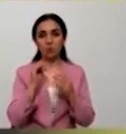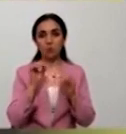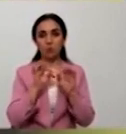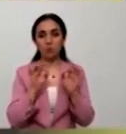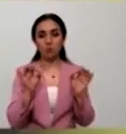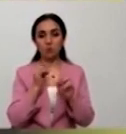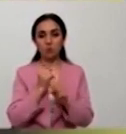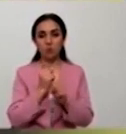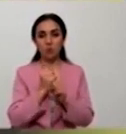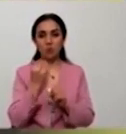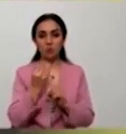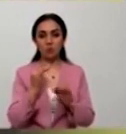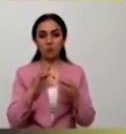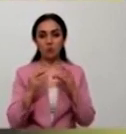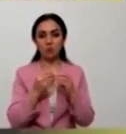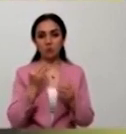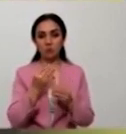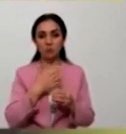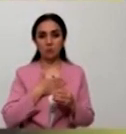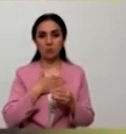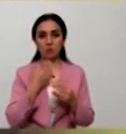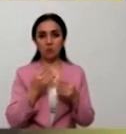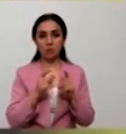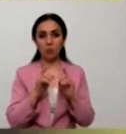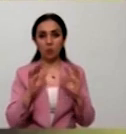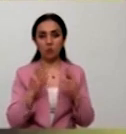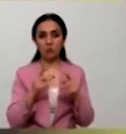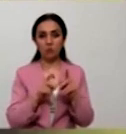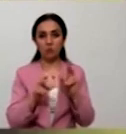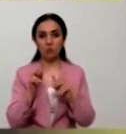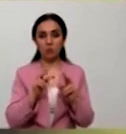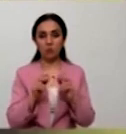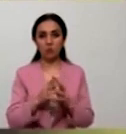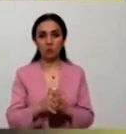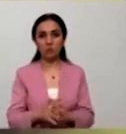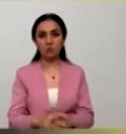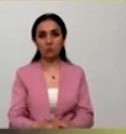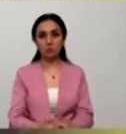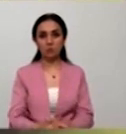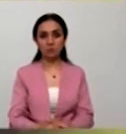o'lchash ishlarining natijalari ham bizda, demak, hodisalar hisoblanadi.